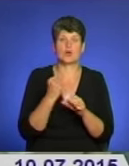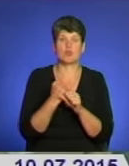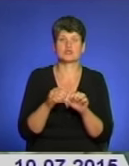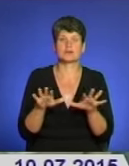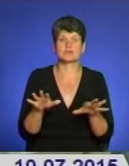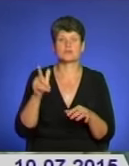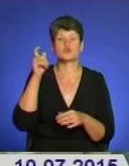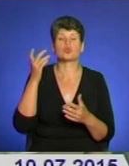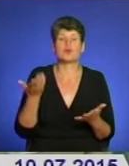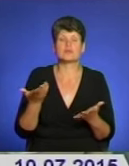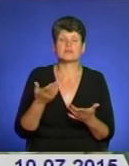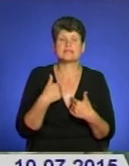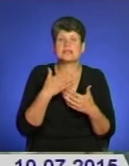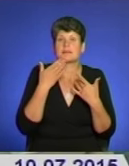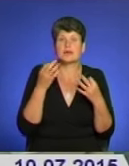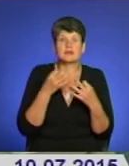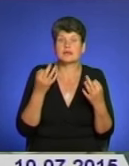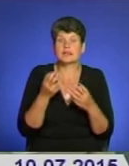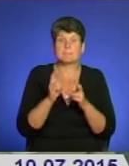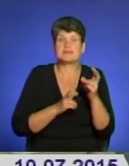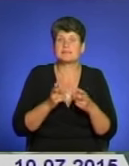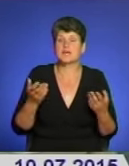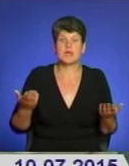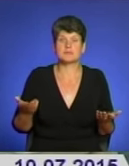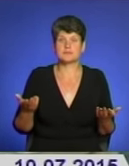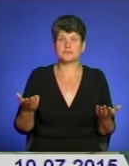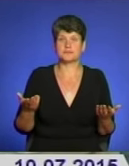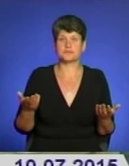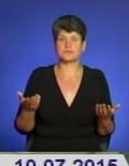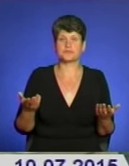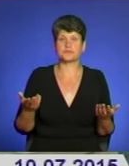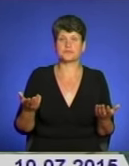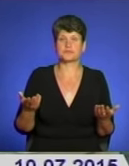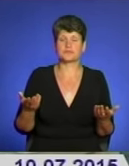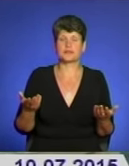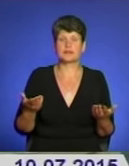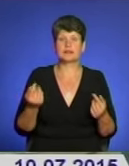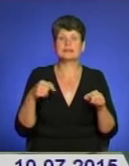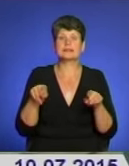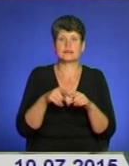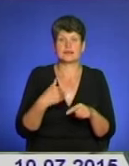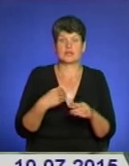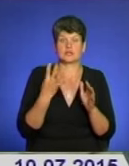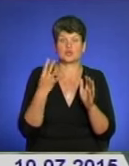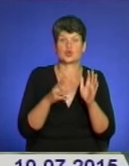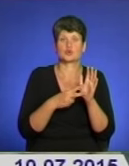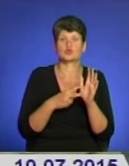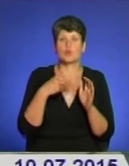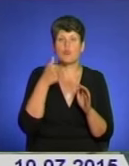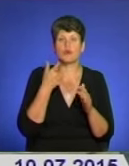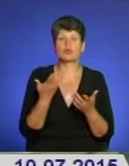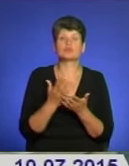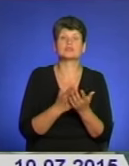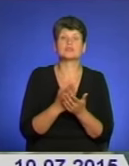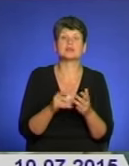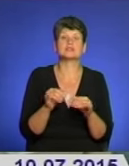в Чорткові. У нас зовсім немає ніяких підприємств, ніякого цього. Так, як я з 47-го року, де я маю якийсь стаж